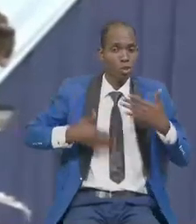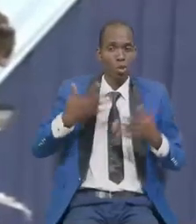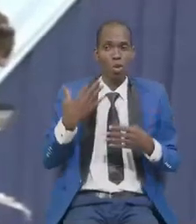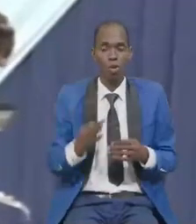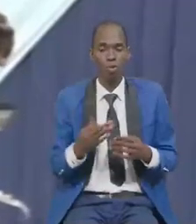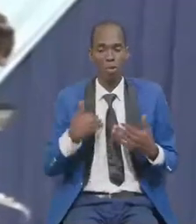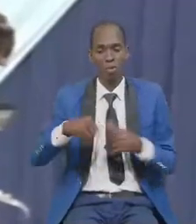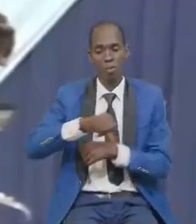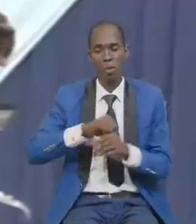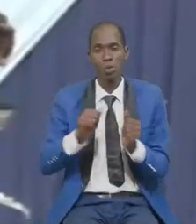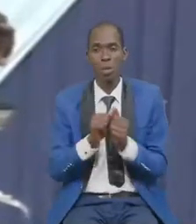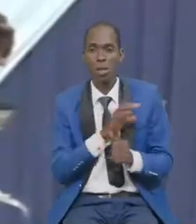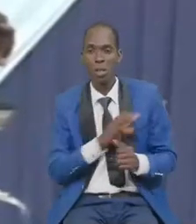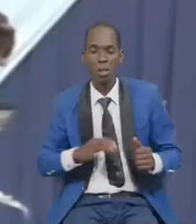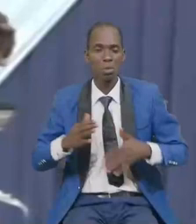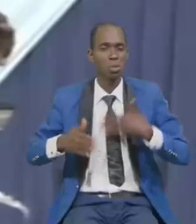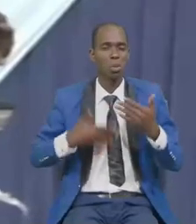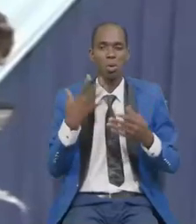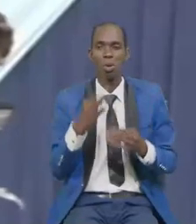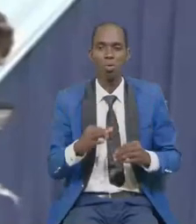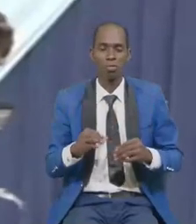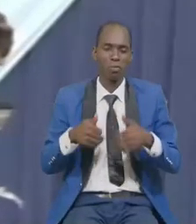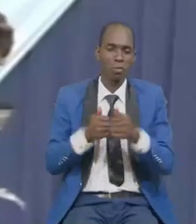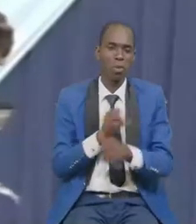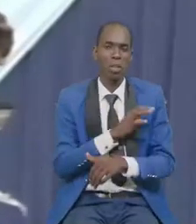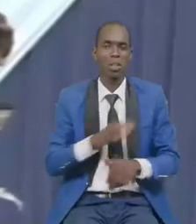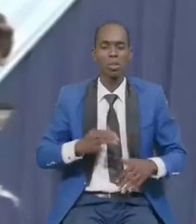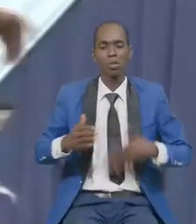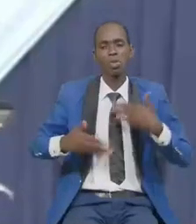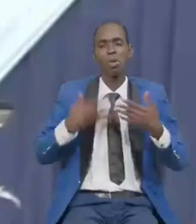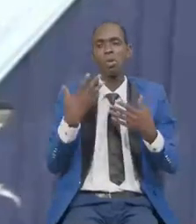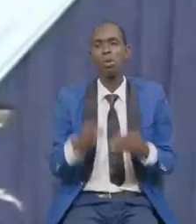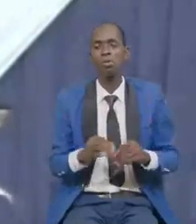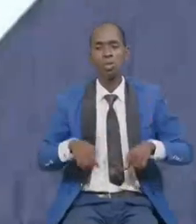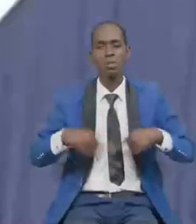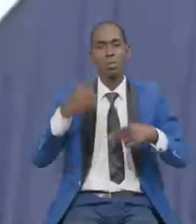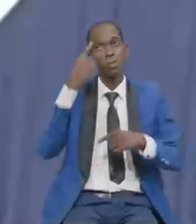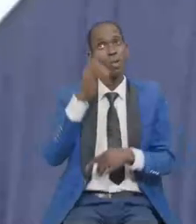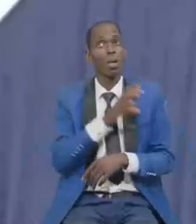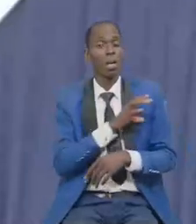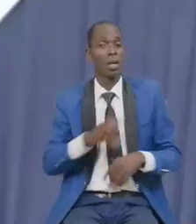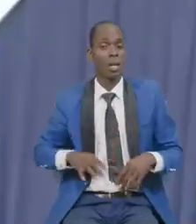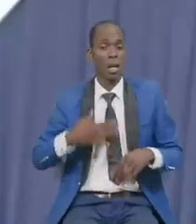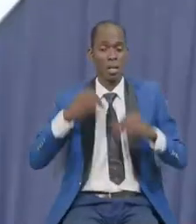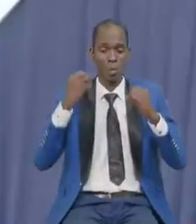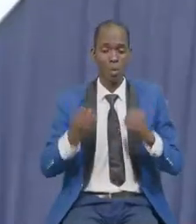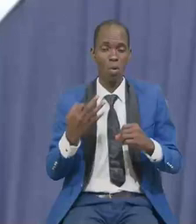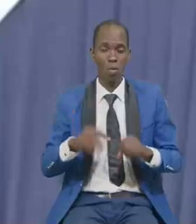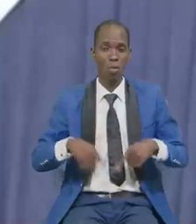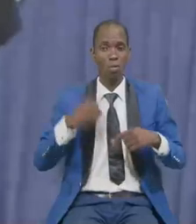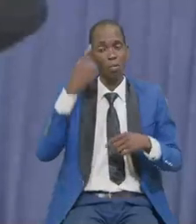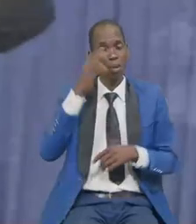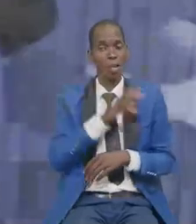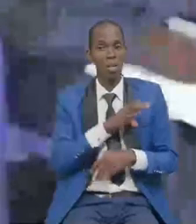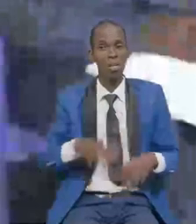et la joie de vivre pour Christ et la puissance de vivre pour lui, tu vas goûter et tu la connaîtras dans ta vie au nom